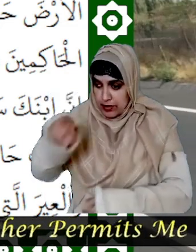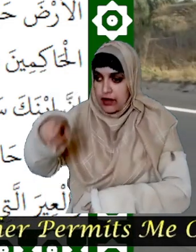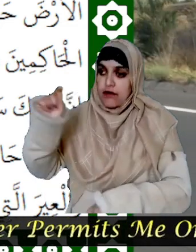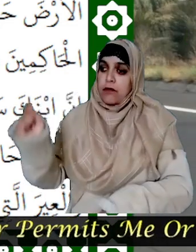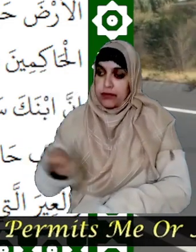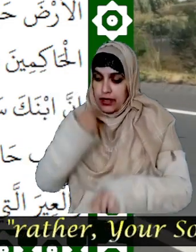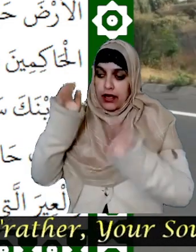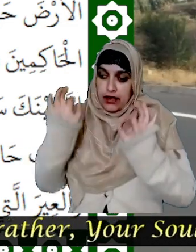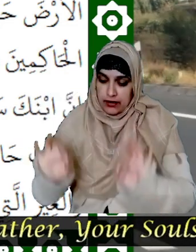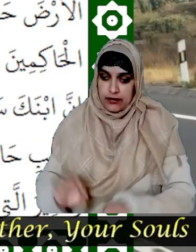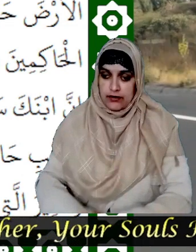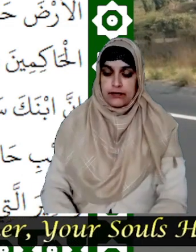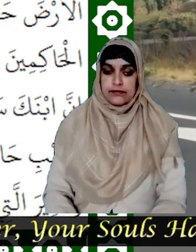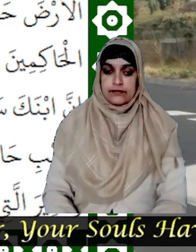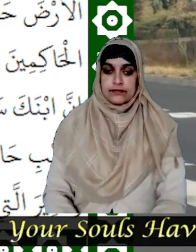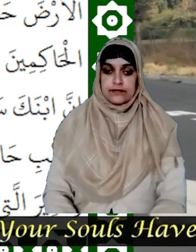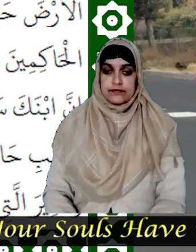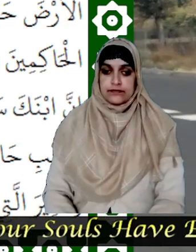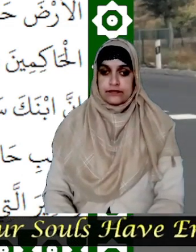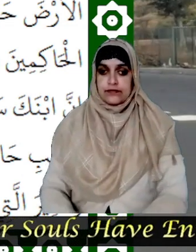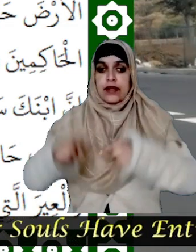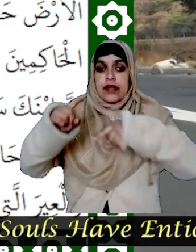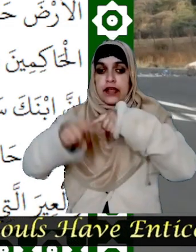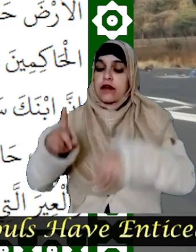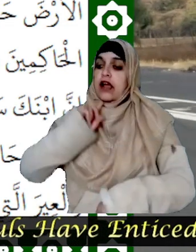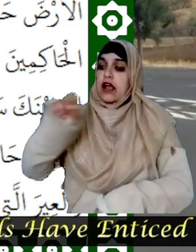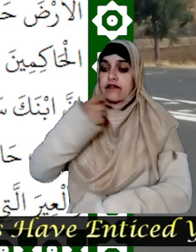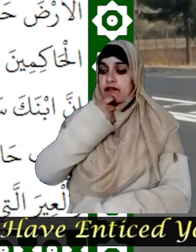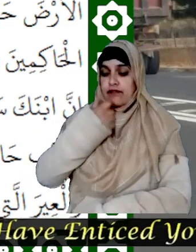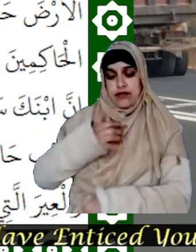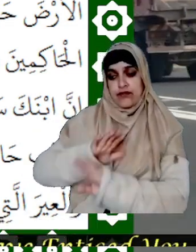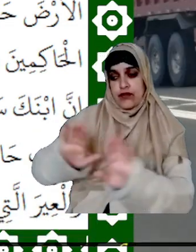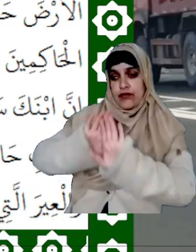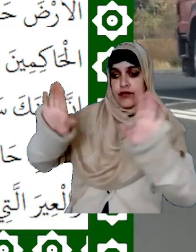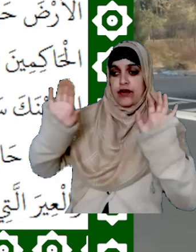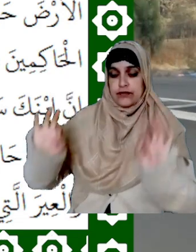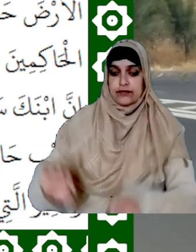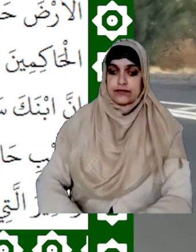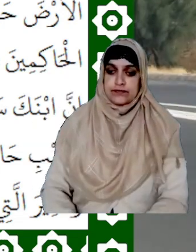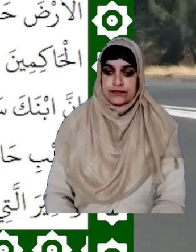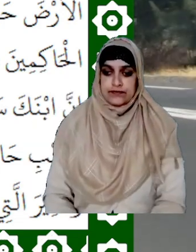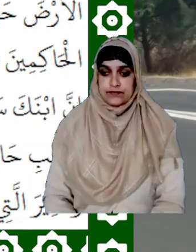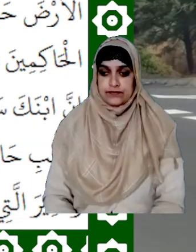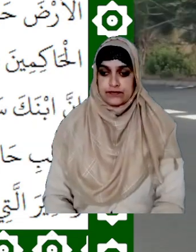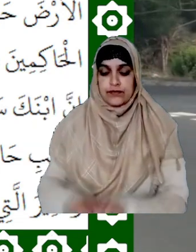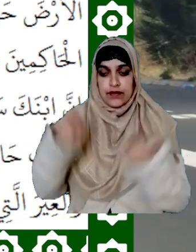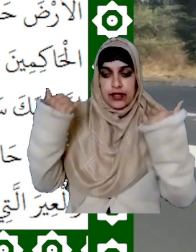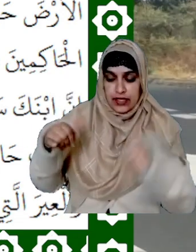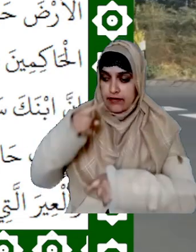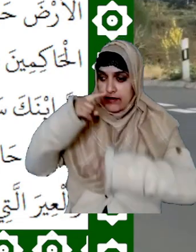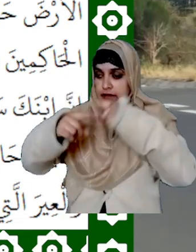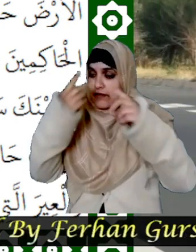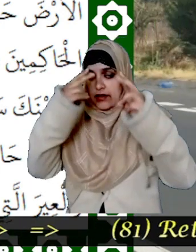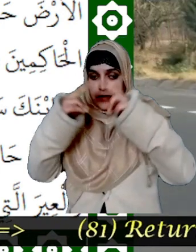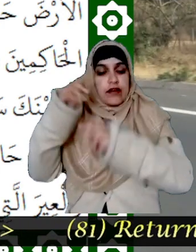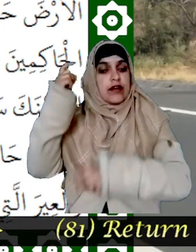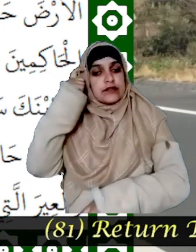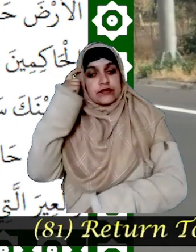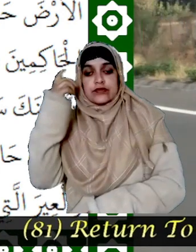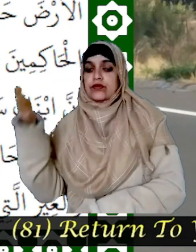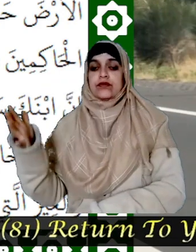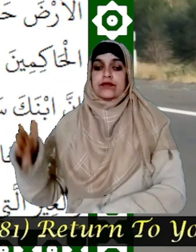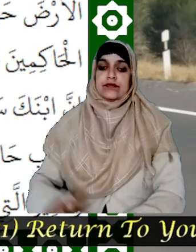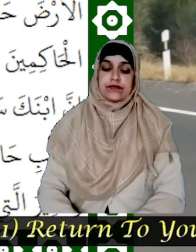خناجا ارجعوا إلى أبيكم قراب باخي سياقوبي ديما ديبئا فقولوا جاءني يا